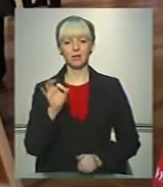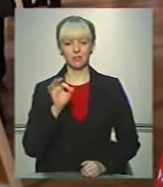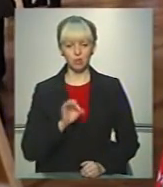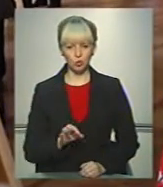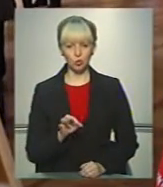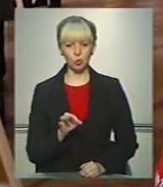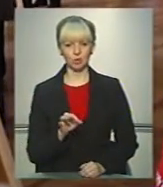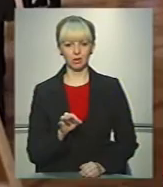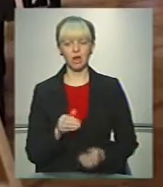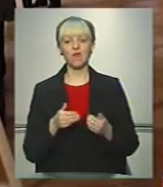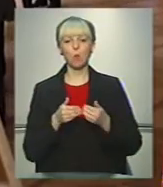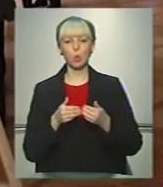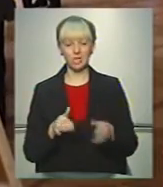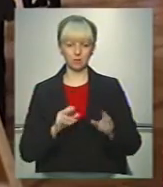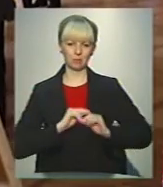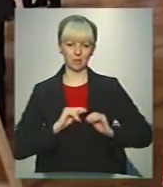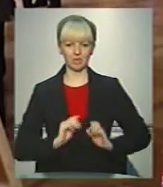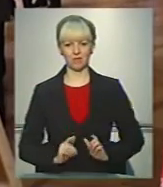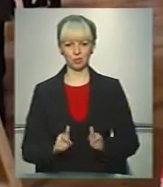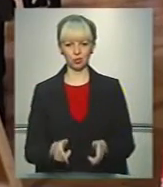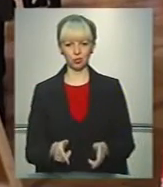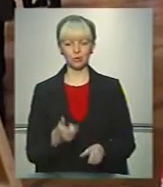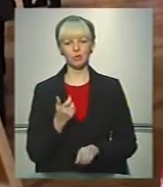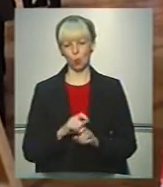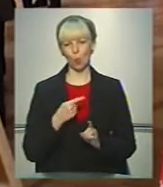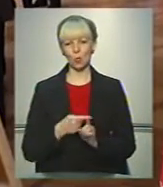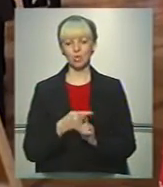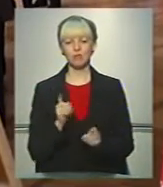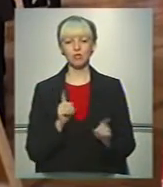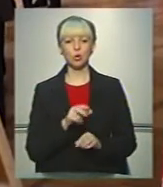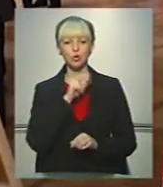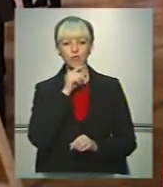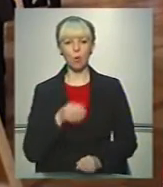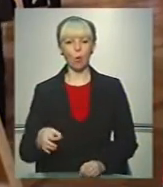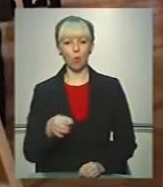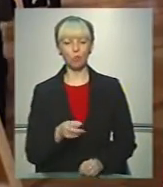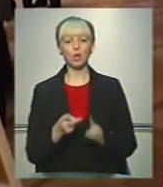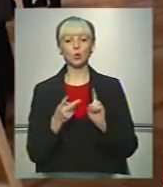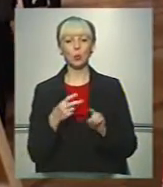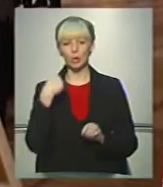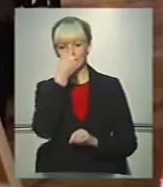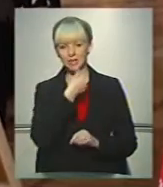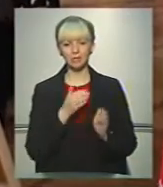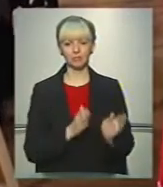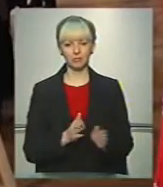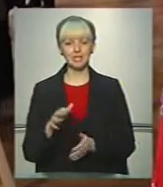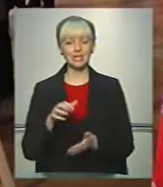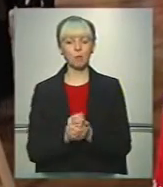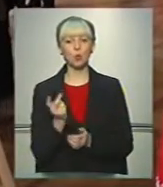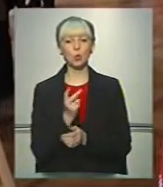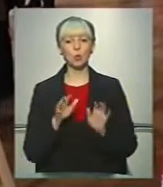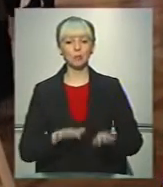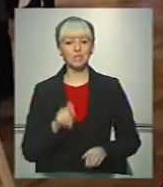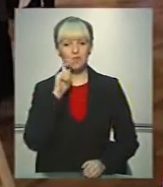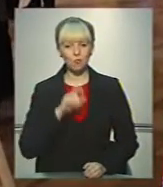60-65% випускників працевлаштовується. Дуже позитивно, що Чернівецька область другий рік поспіль займає друге